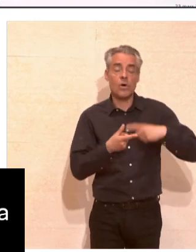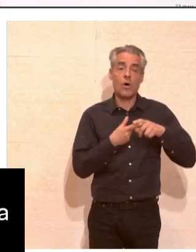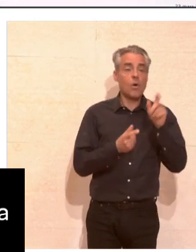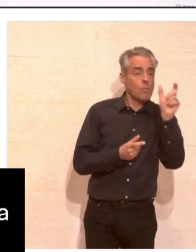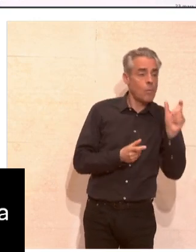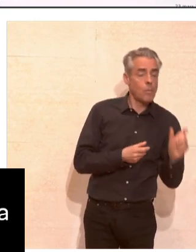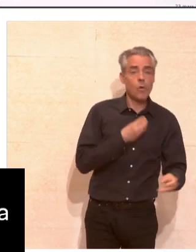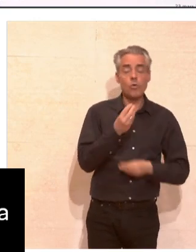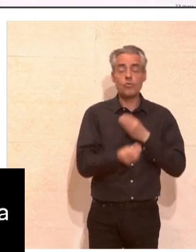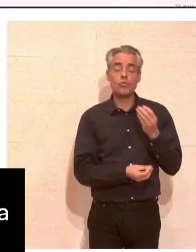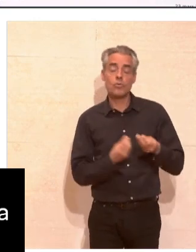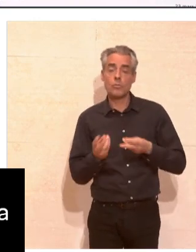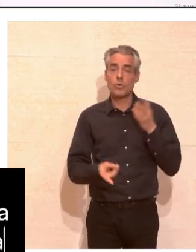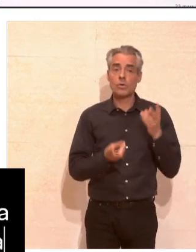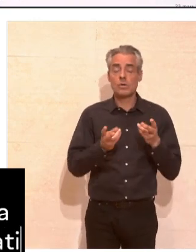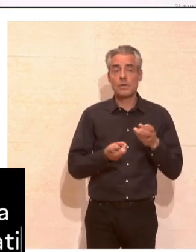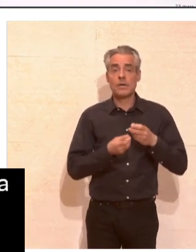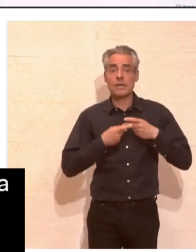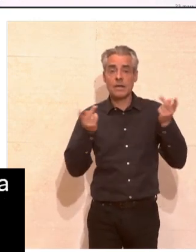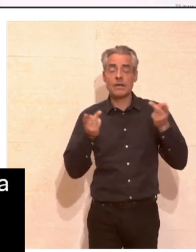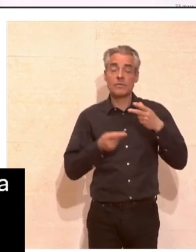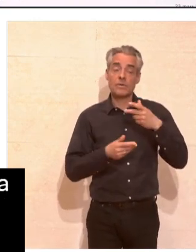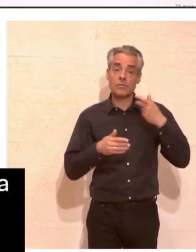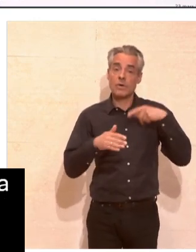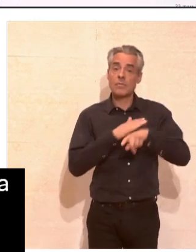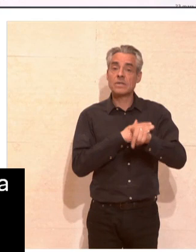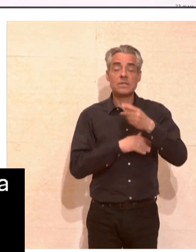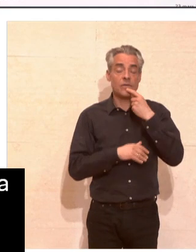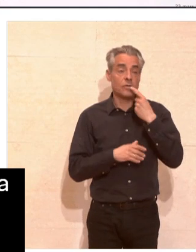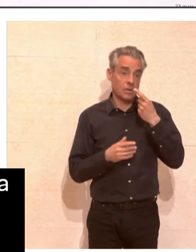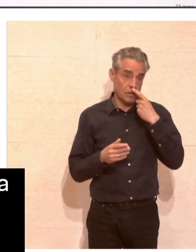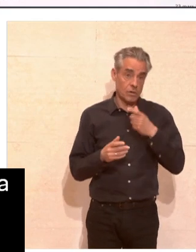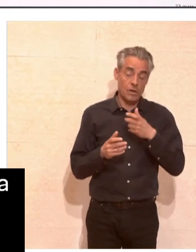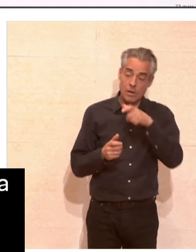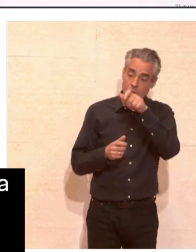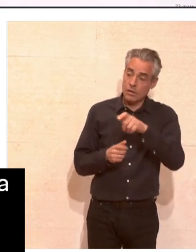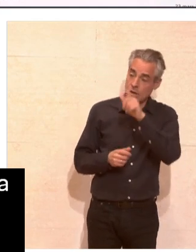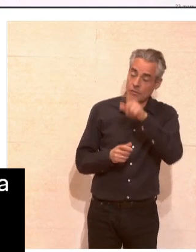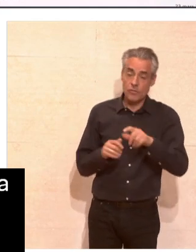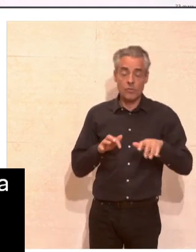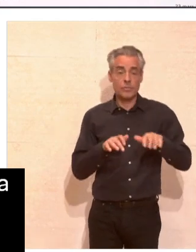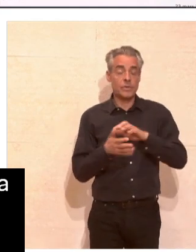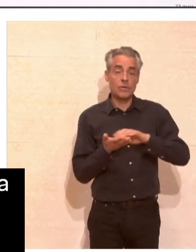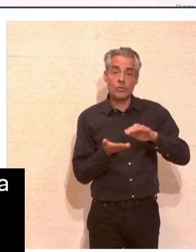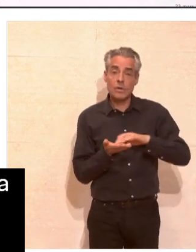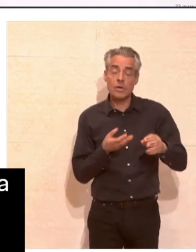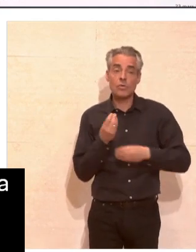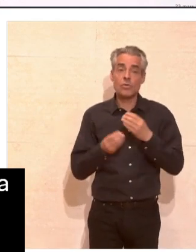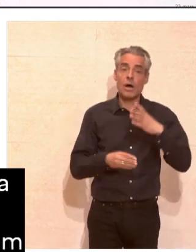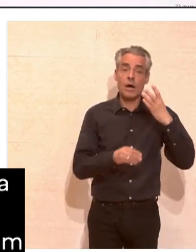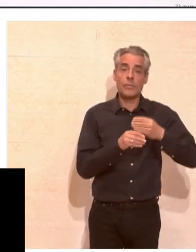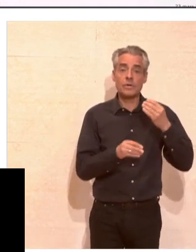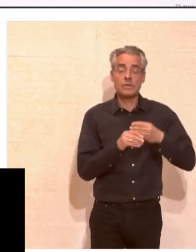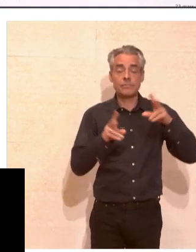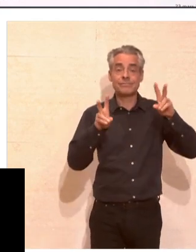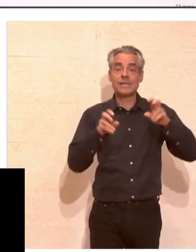mots, ou que ce soit du non déclaratif ou de l'implicite, c'est-à-dire apprendre à faire du vélo, pianoter, ou même donc, des apprentissages